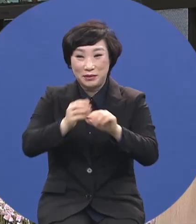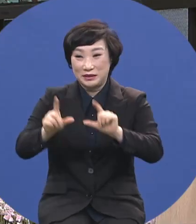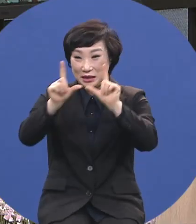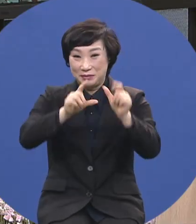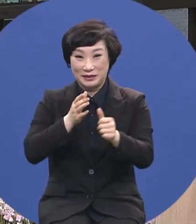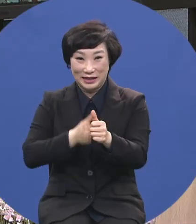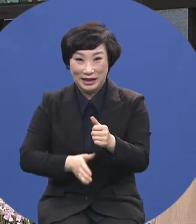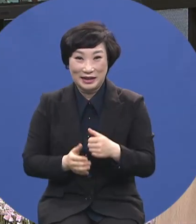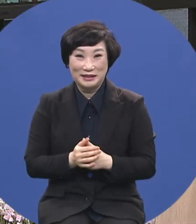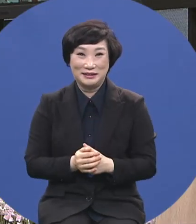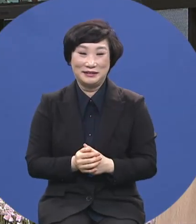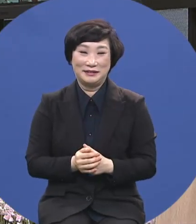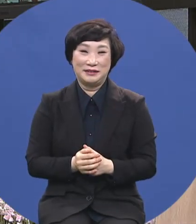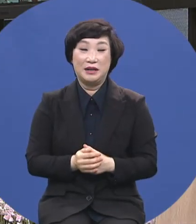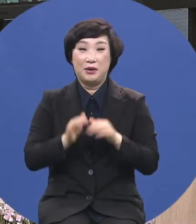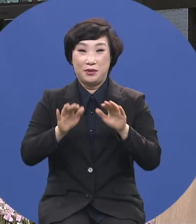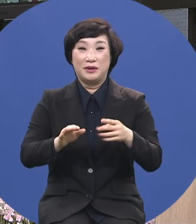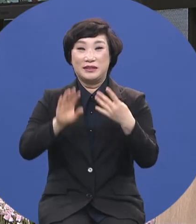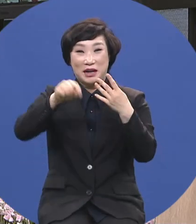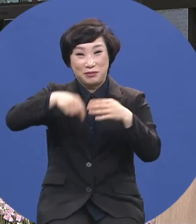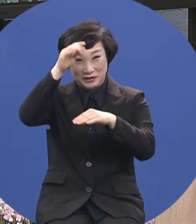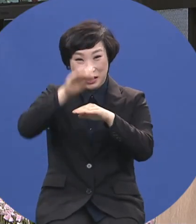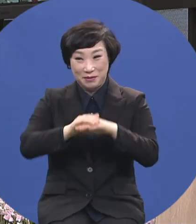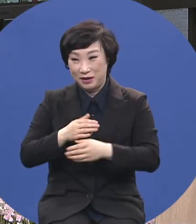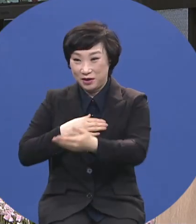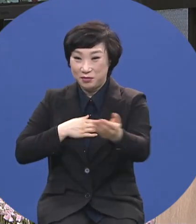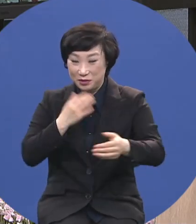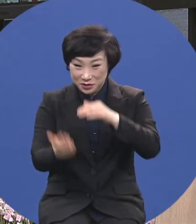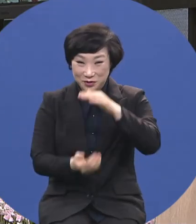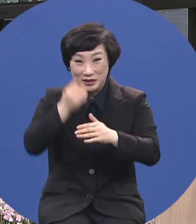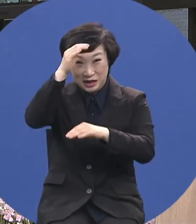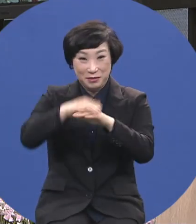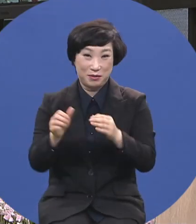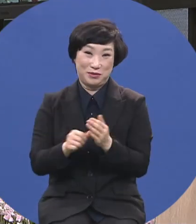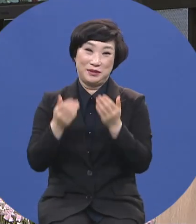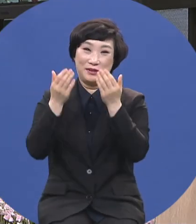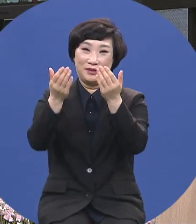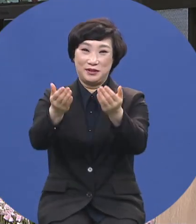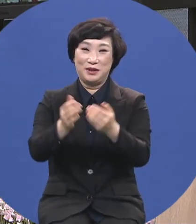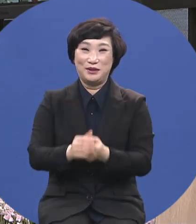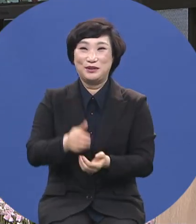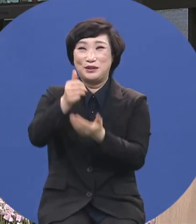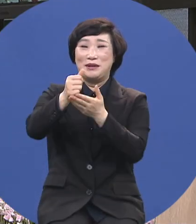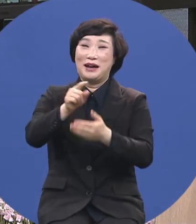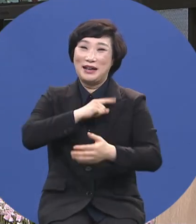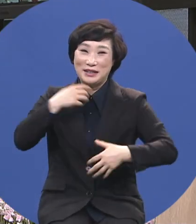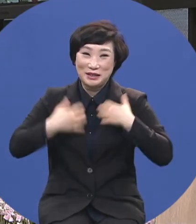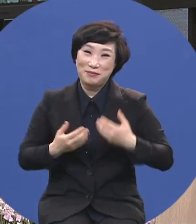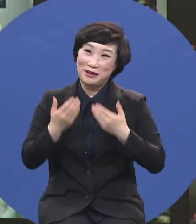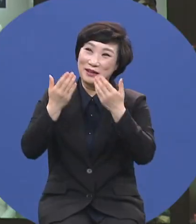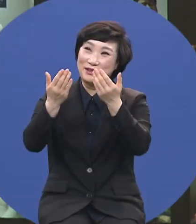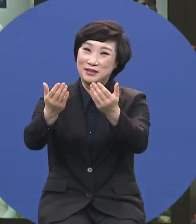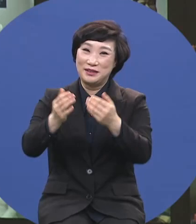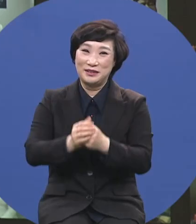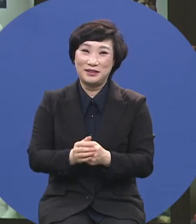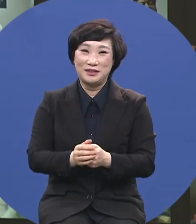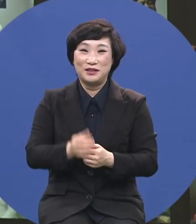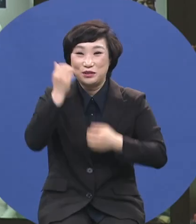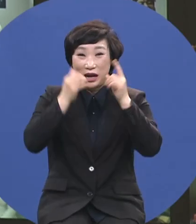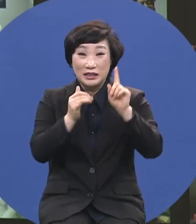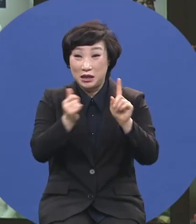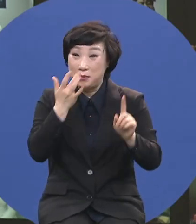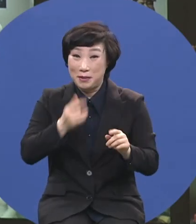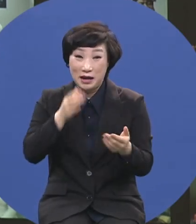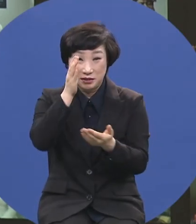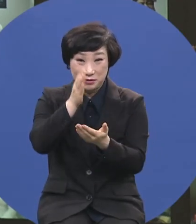삽시다. 오늘 사부 예배에 최상의 예물을 드리면서 주님을 가장 기쁘시게 하는 한 분도